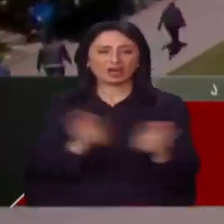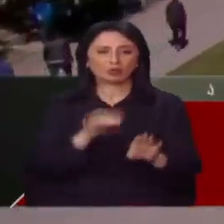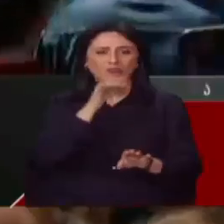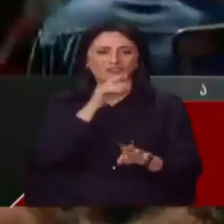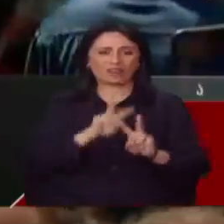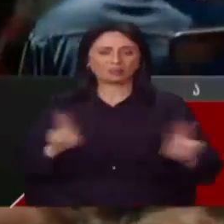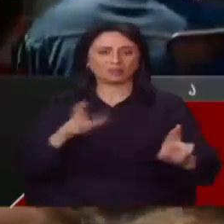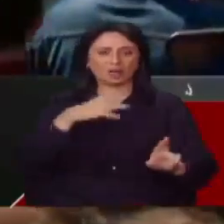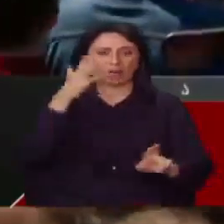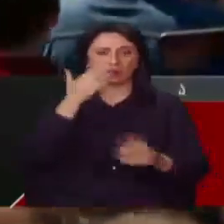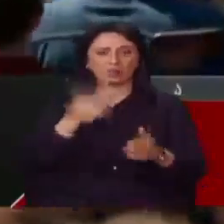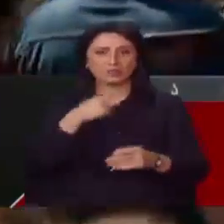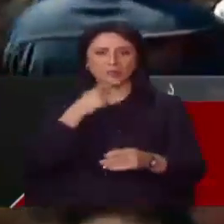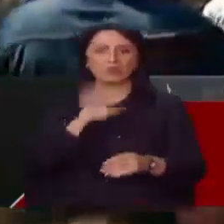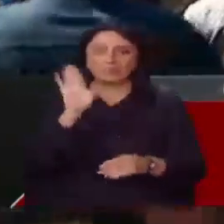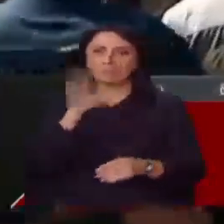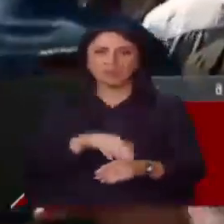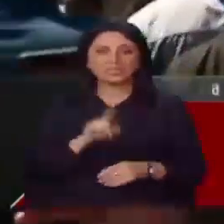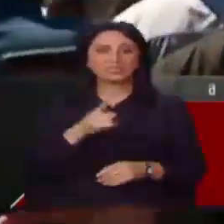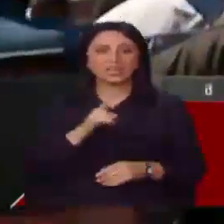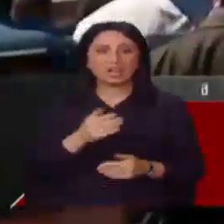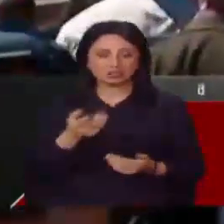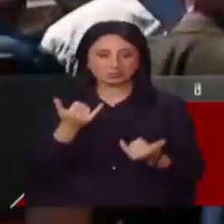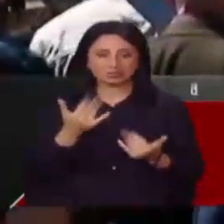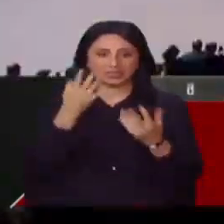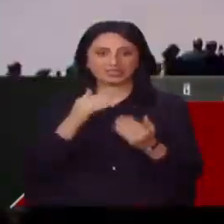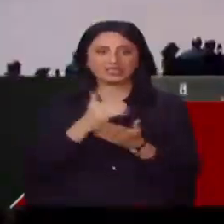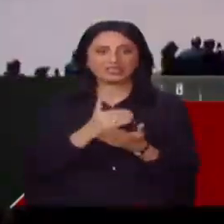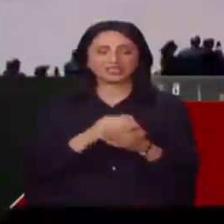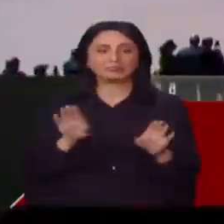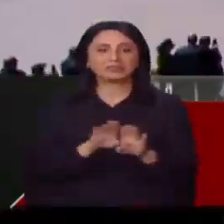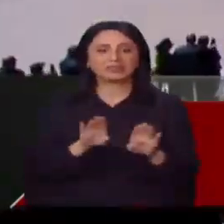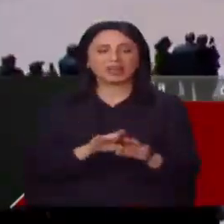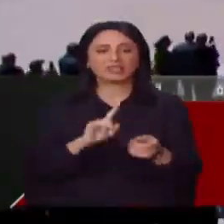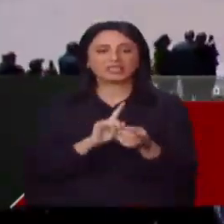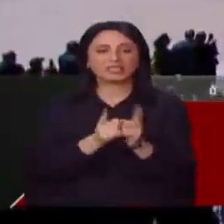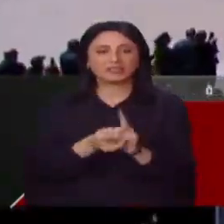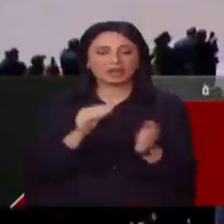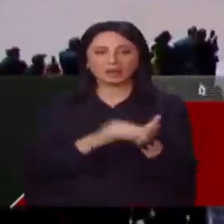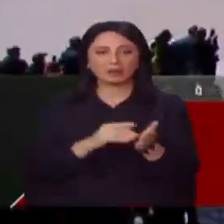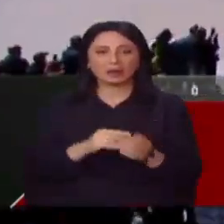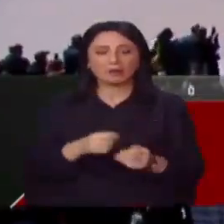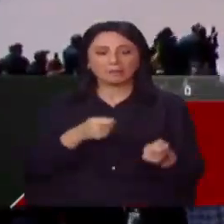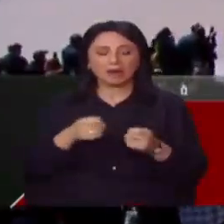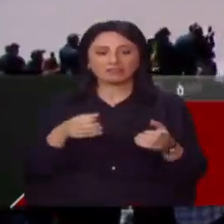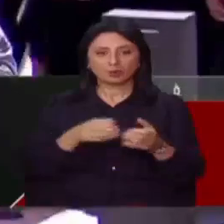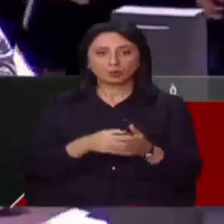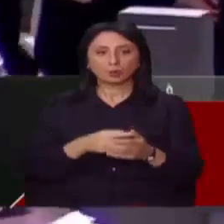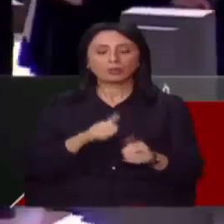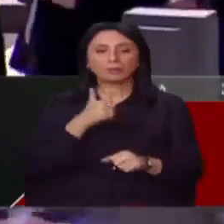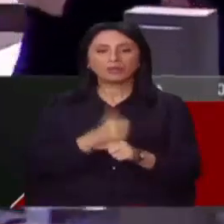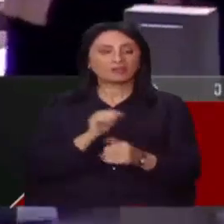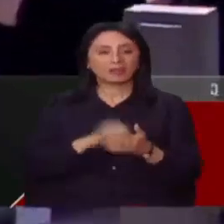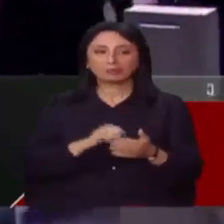ტოლფასია ქართული ოცნებისთვის. და მაინც, რატომ დადგა დღის წესრიგში მსგავსი ცვლილებების საჭიროება? მართველი გუნდი ამის